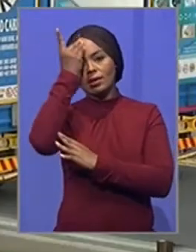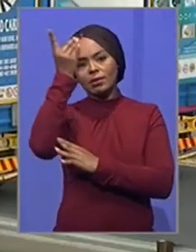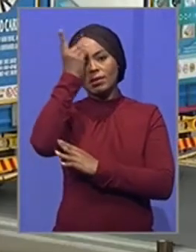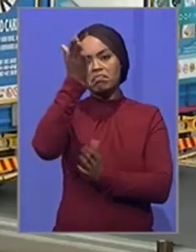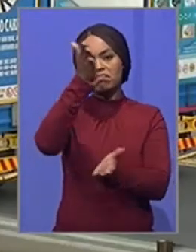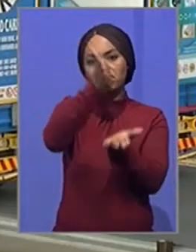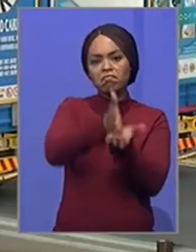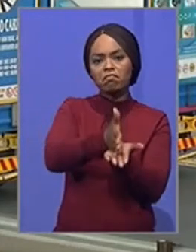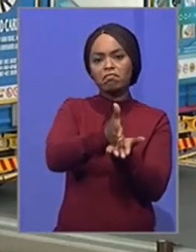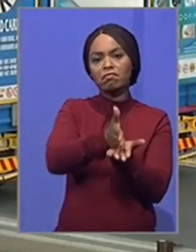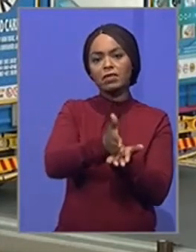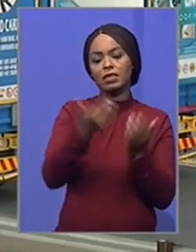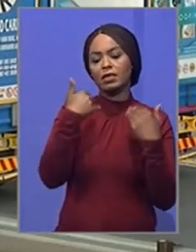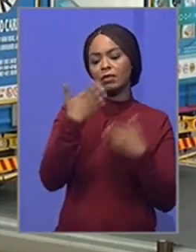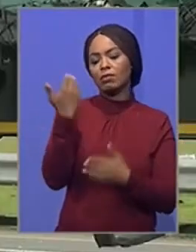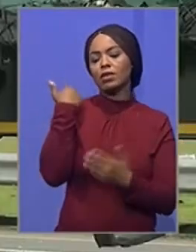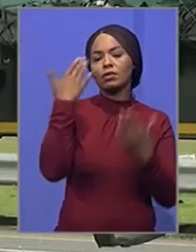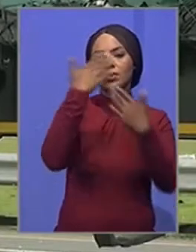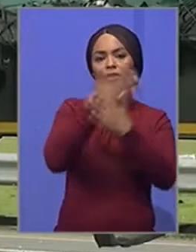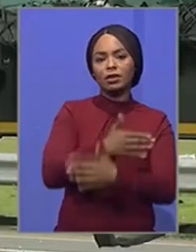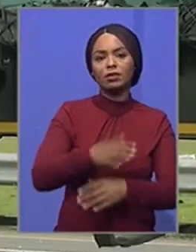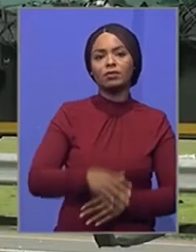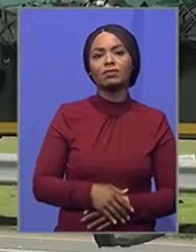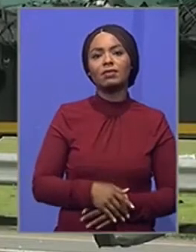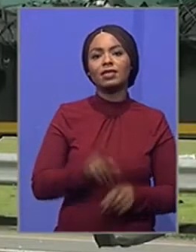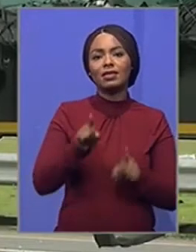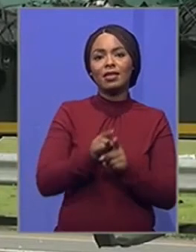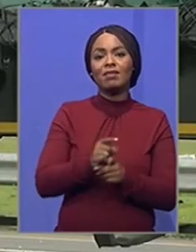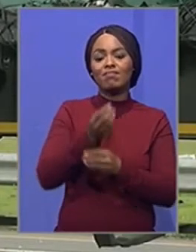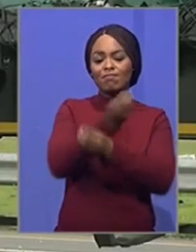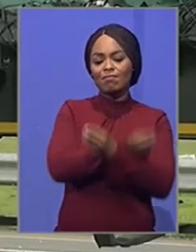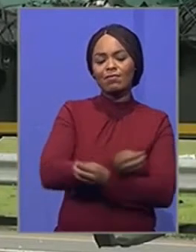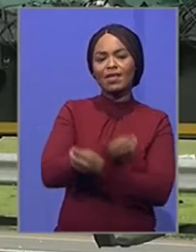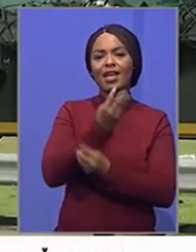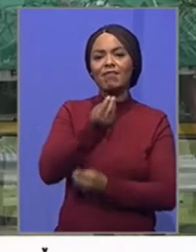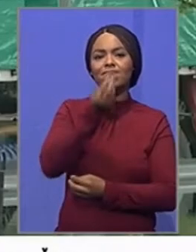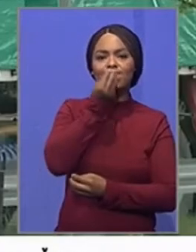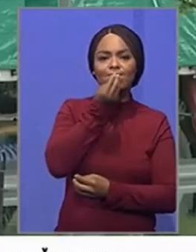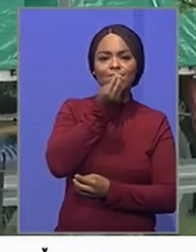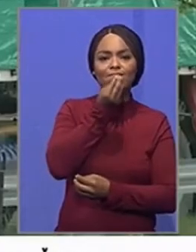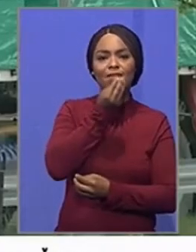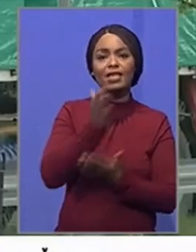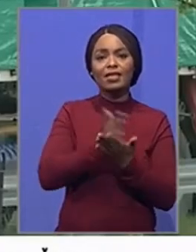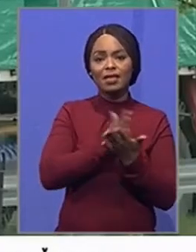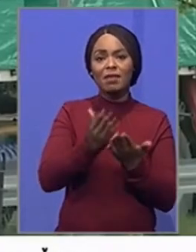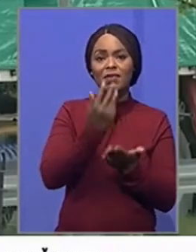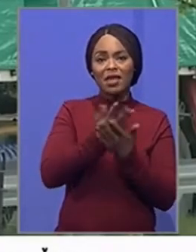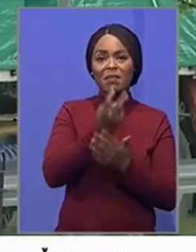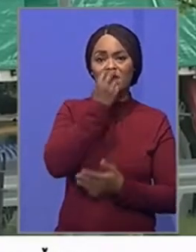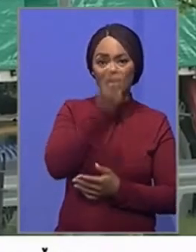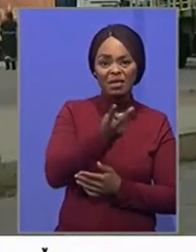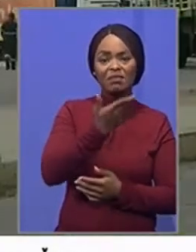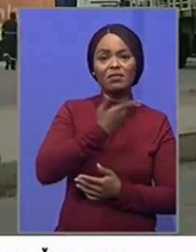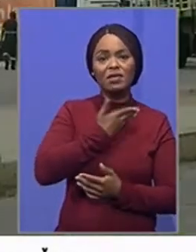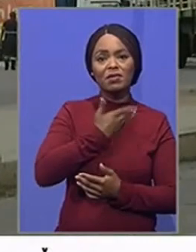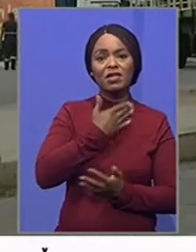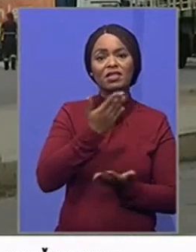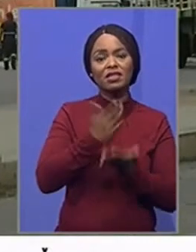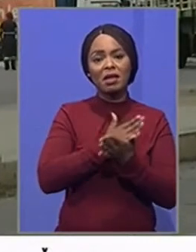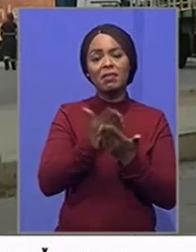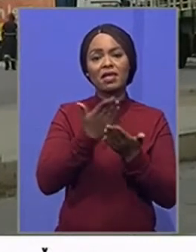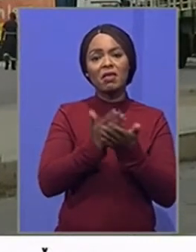maabane. Merwalo yeo e akaretša dijo tšeo di bolago le tšeo di sa bolego le tše dingwe. Bontši bja dijo tšeo tša go balelwa